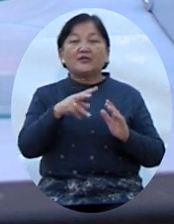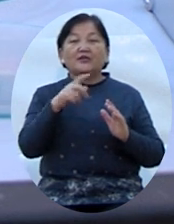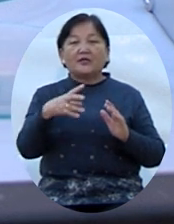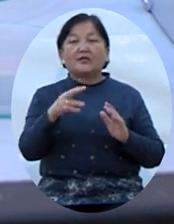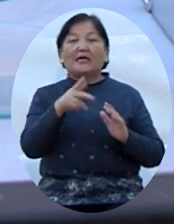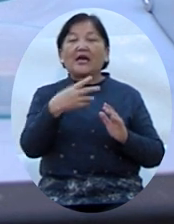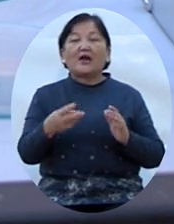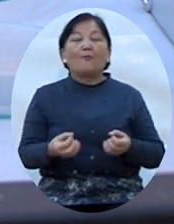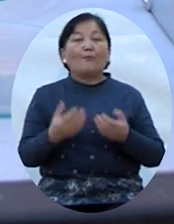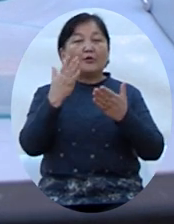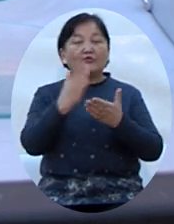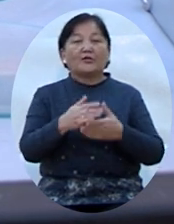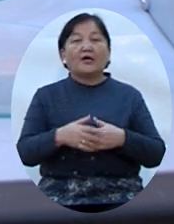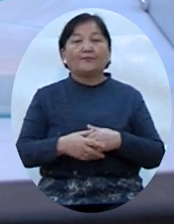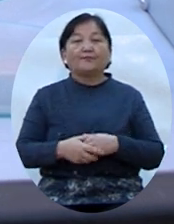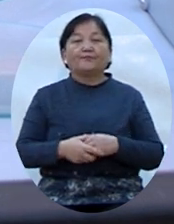Чернил.